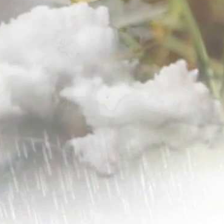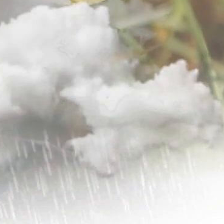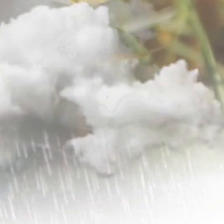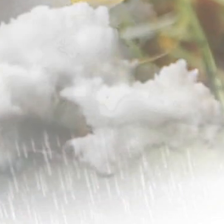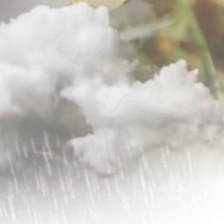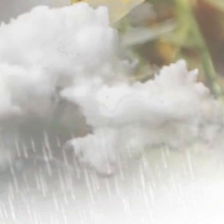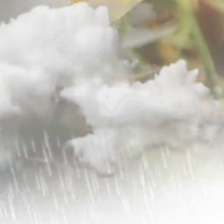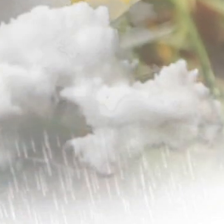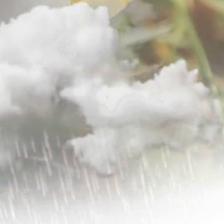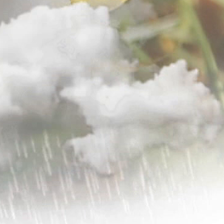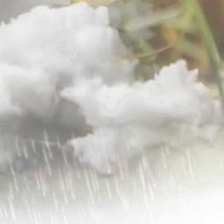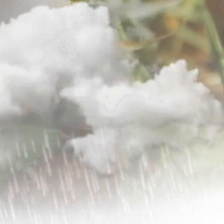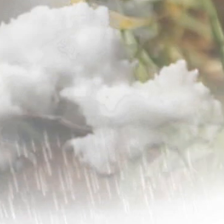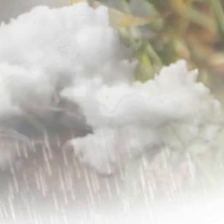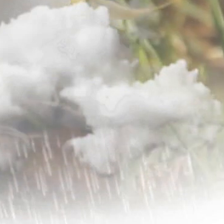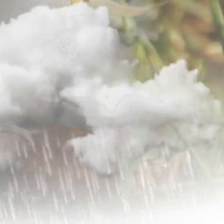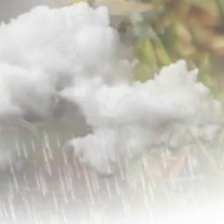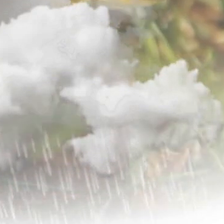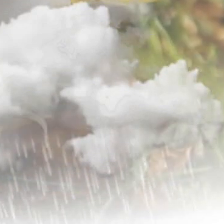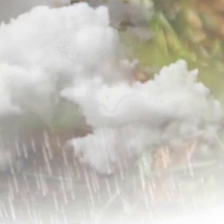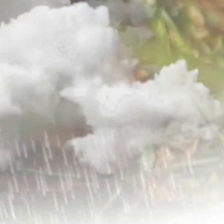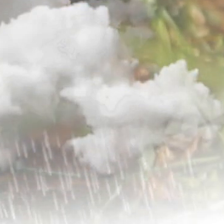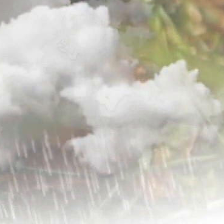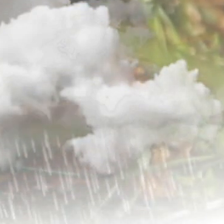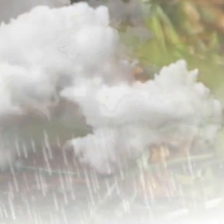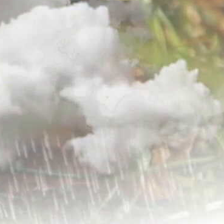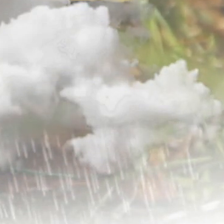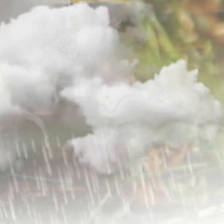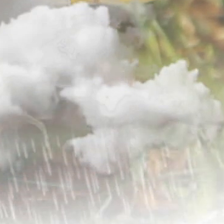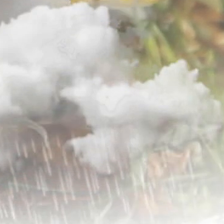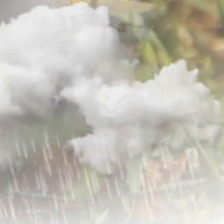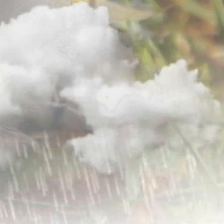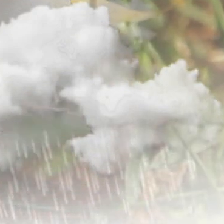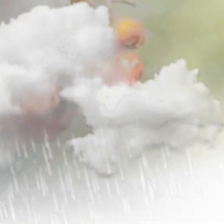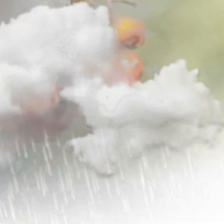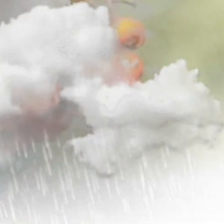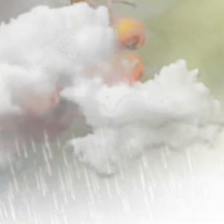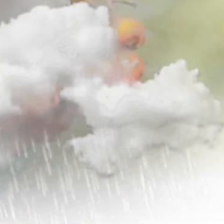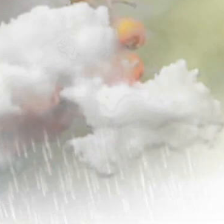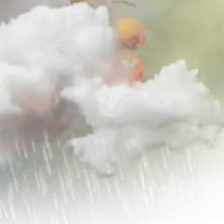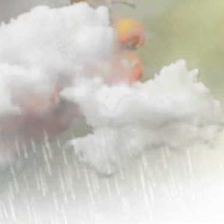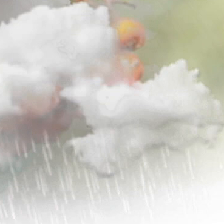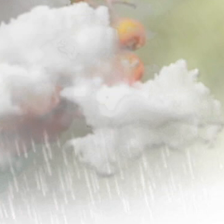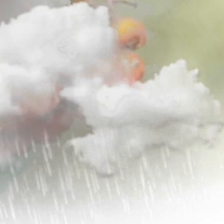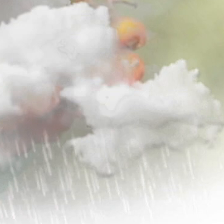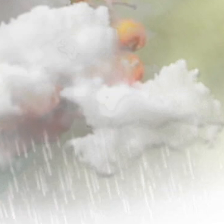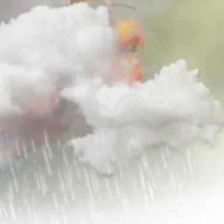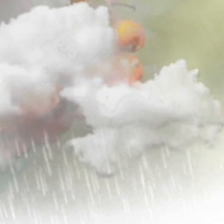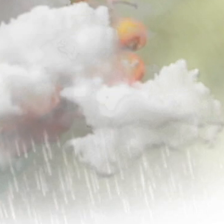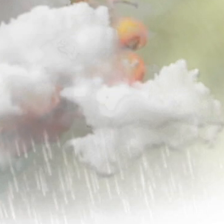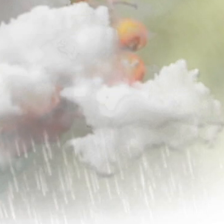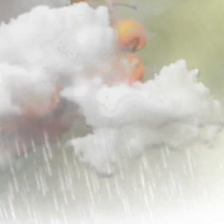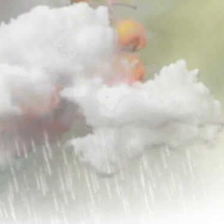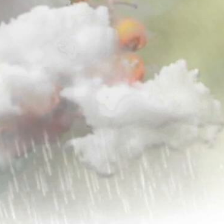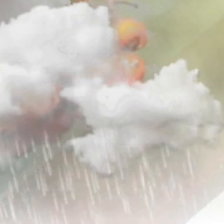Пераменная воблачнасць, магчымы невялікі дождж, вецер заходні 3-5 метраў за секунду. У Лідзе і